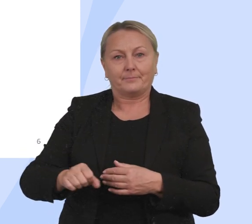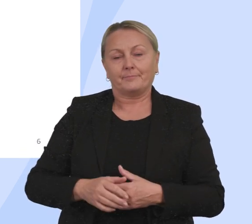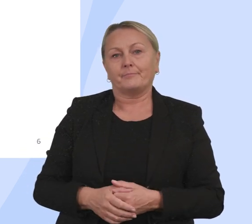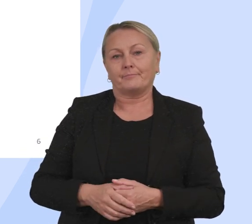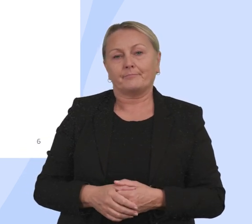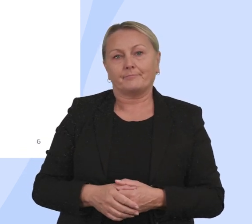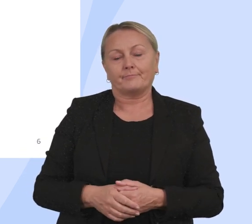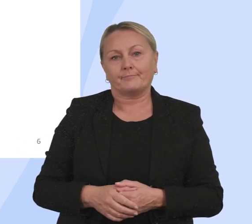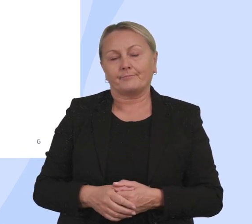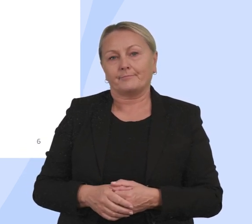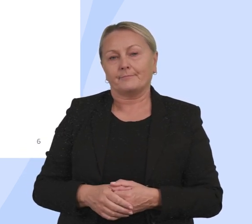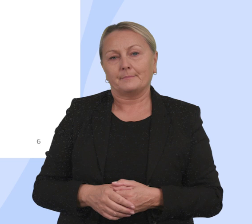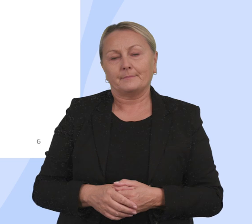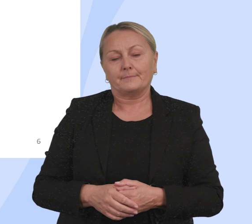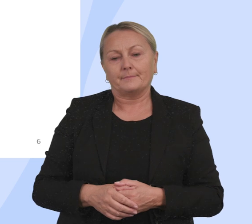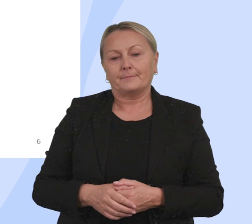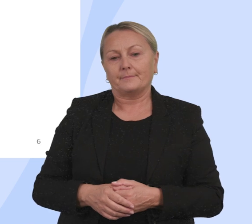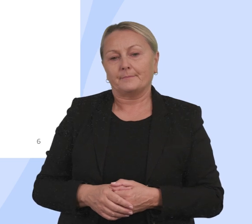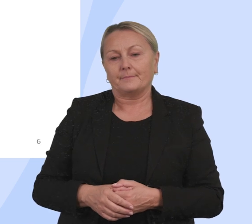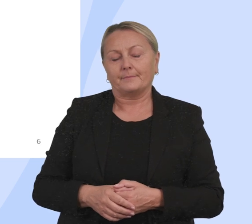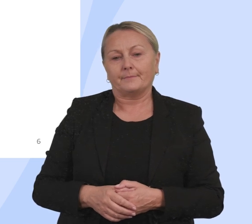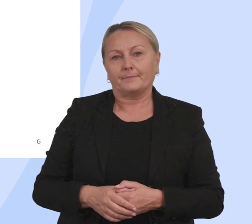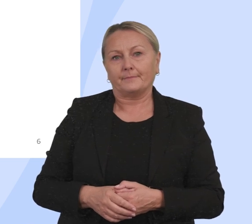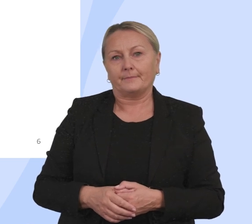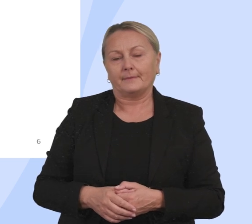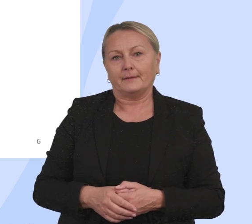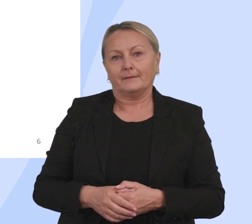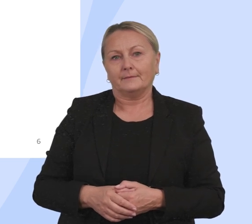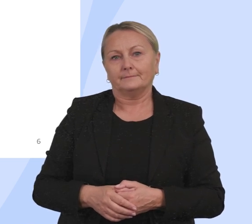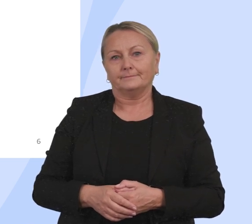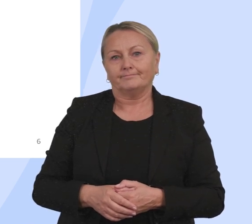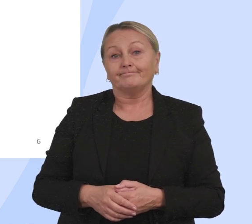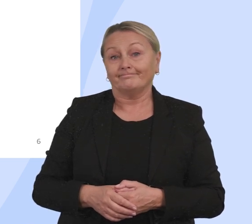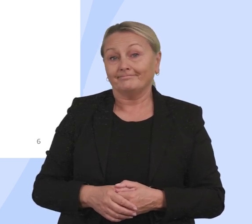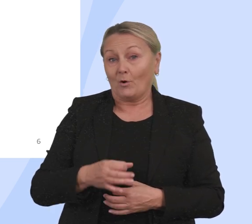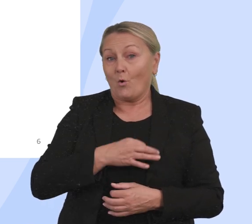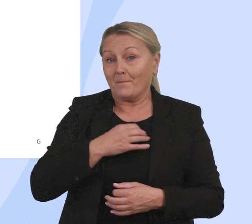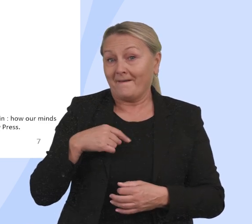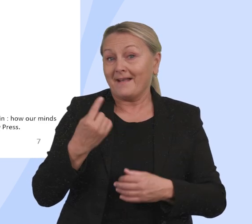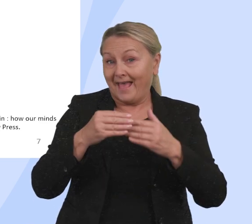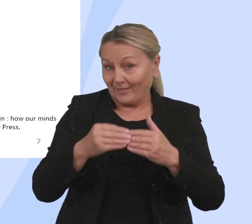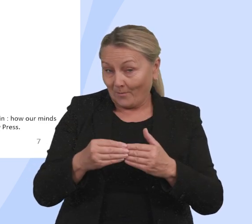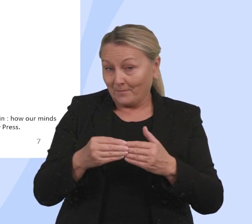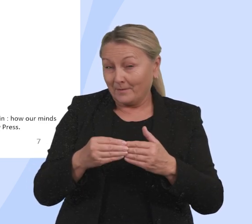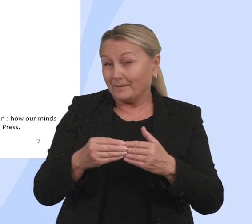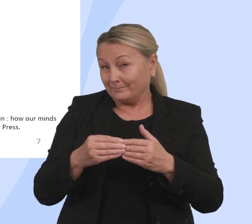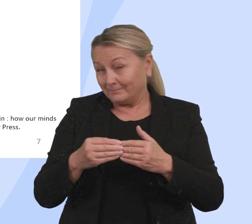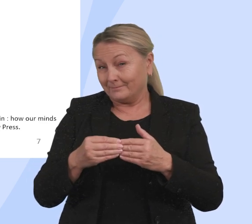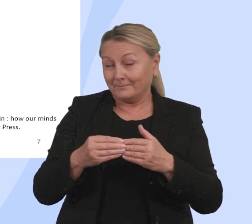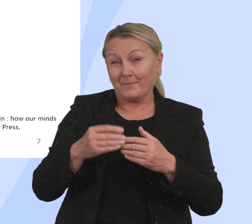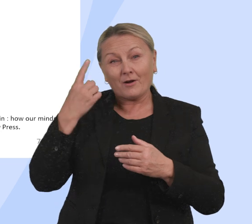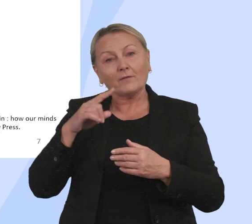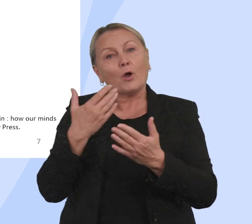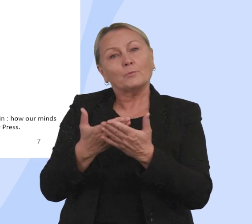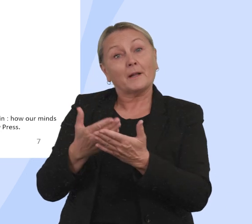Nå, det håber jeg, vi er enige om. Men kan vi så også argumentere for dette på anden vis? Og der er